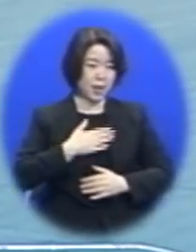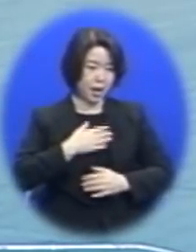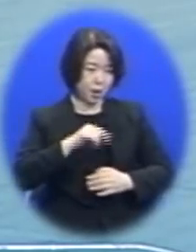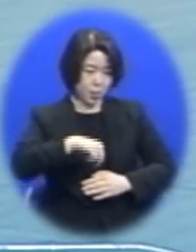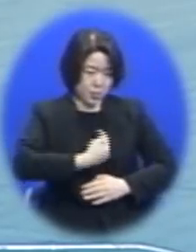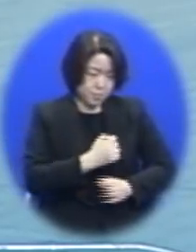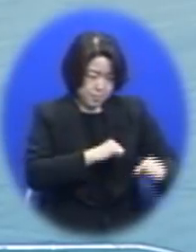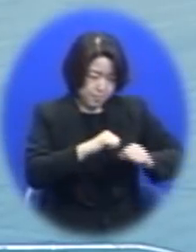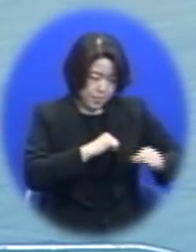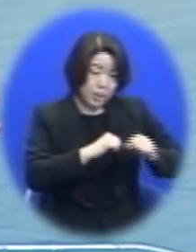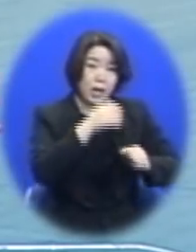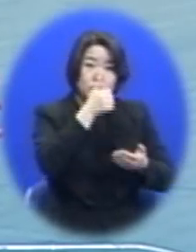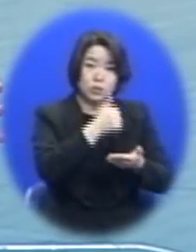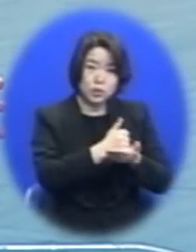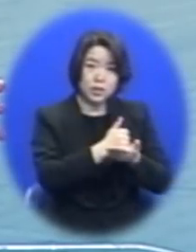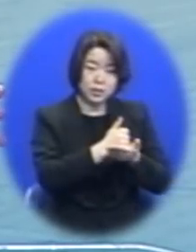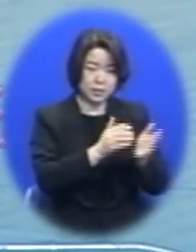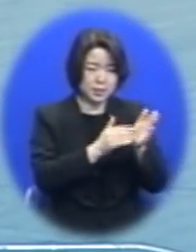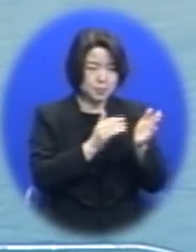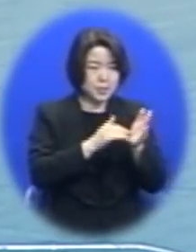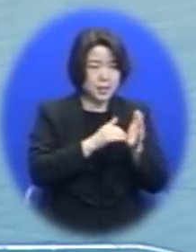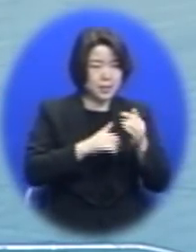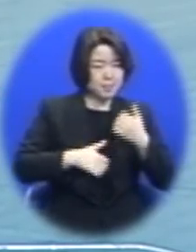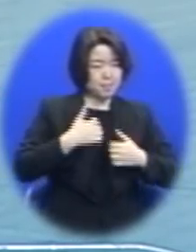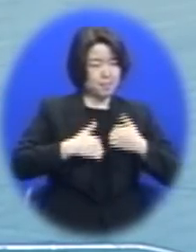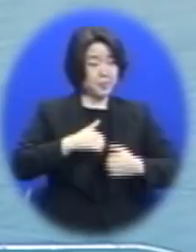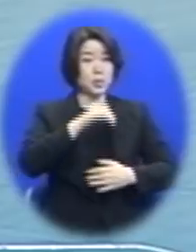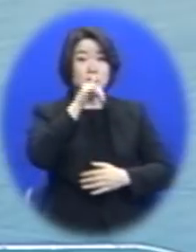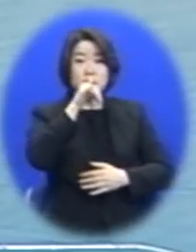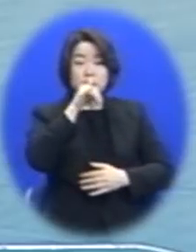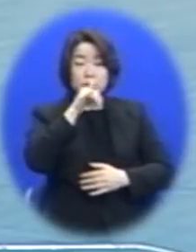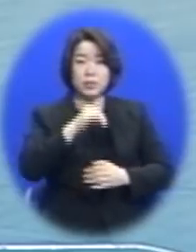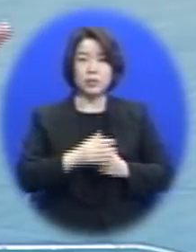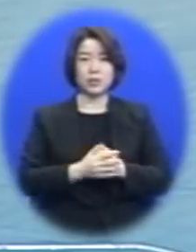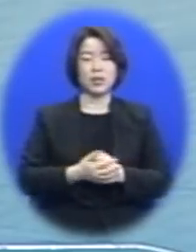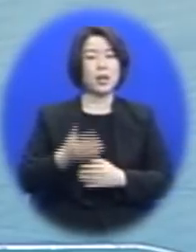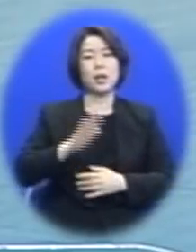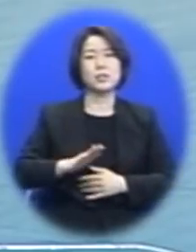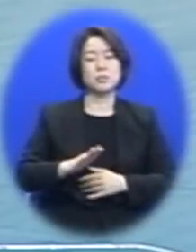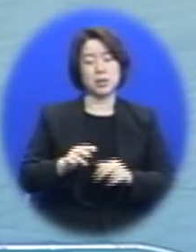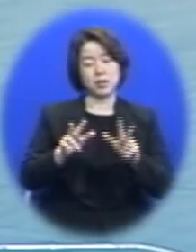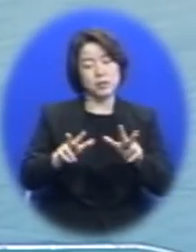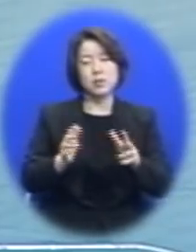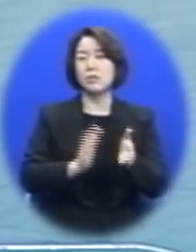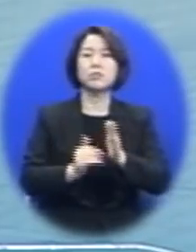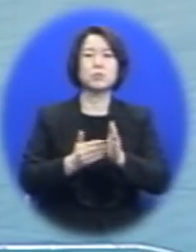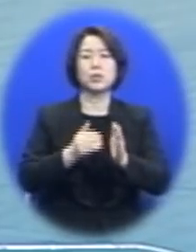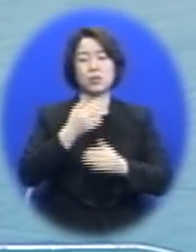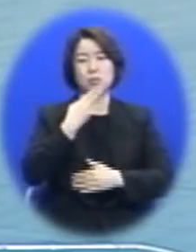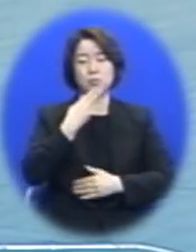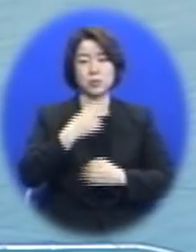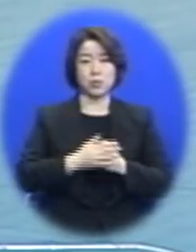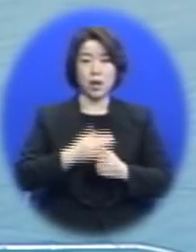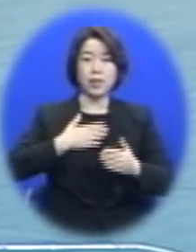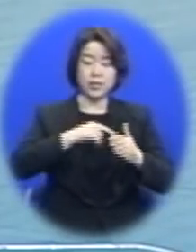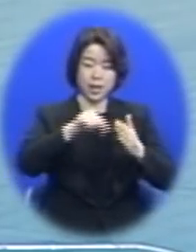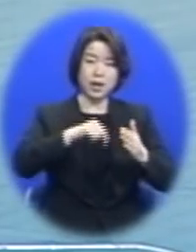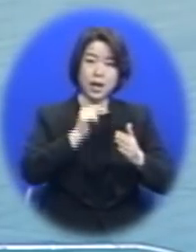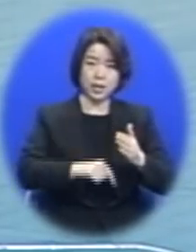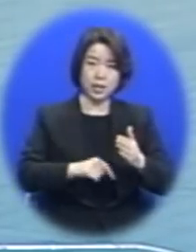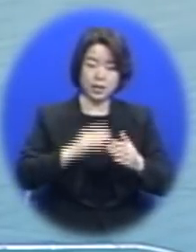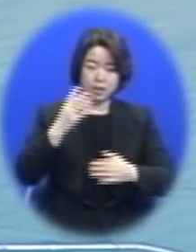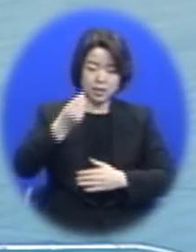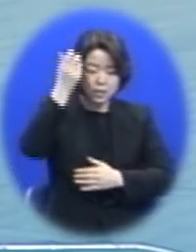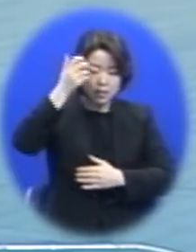죄는 정말 음 미란 쾌감이 있었죠 이제는 의미 관계 없어요 내 안의 성령 하나님을